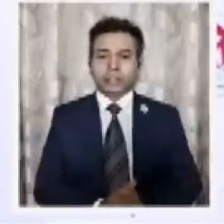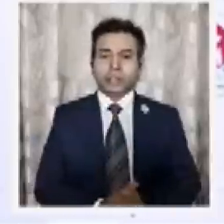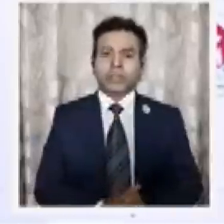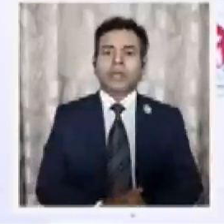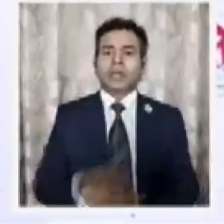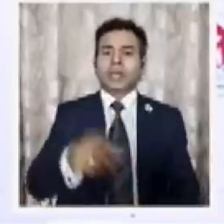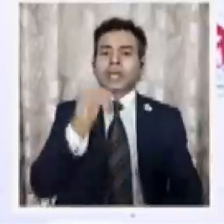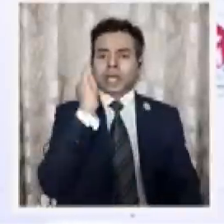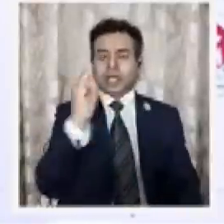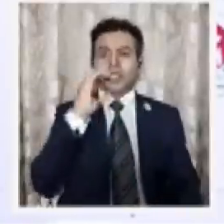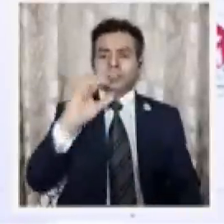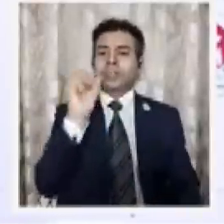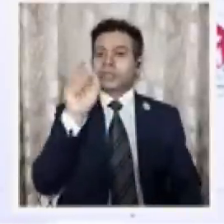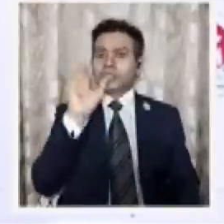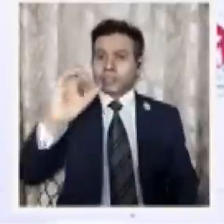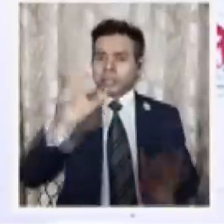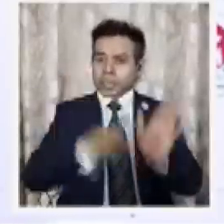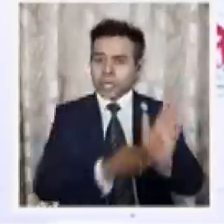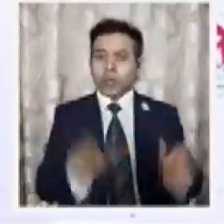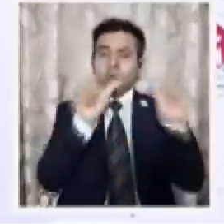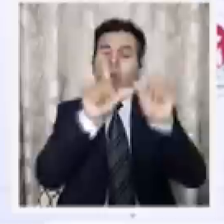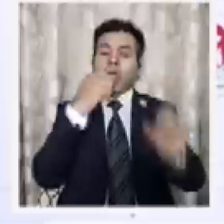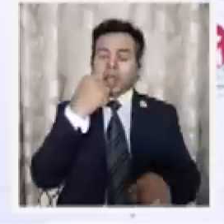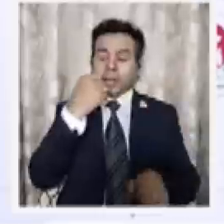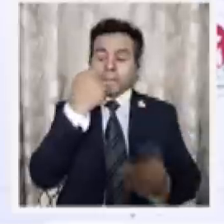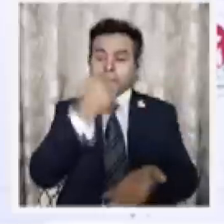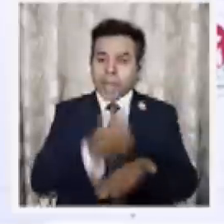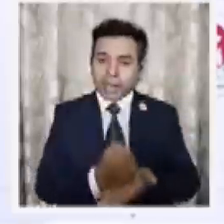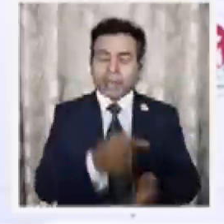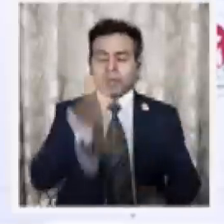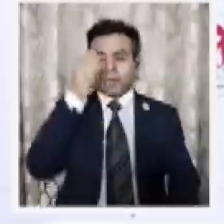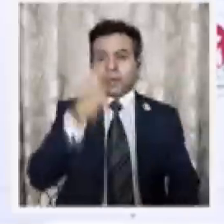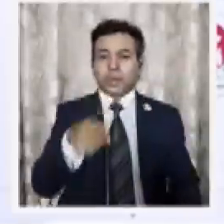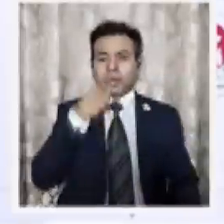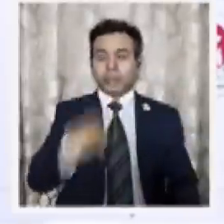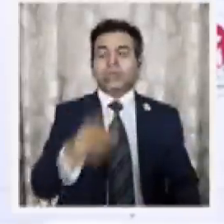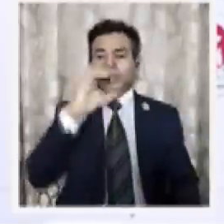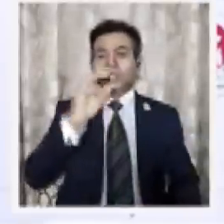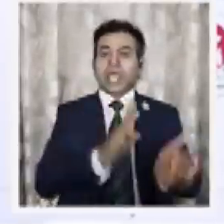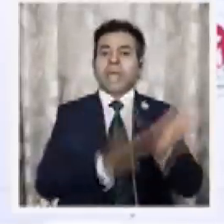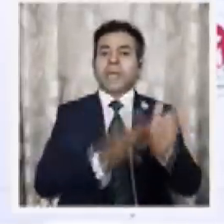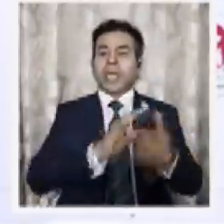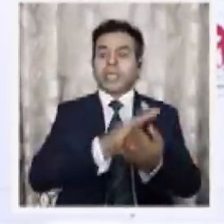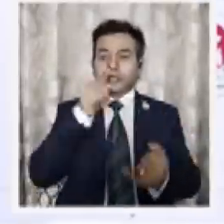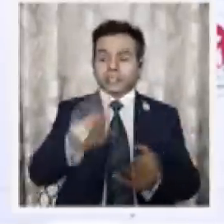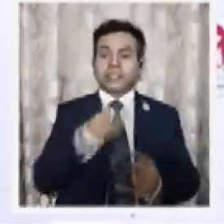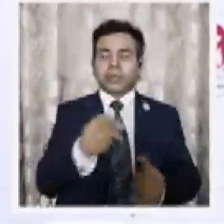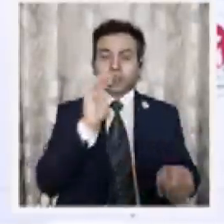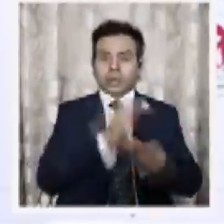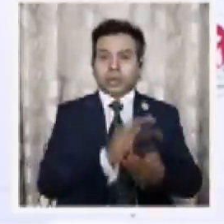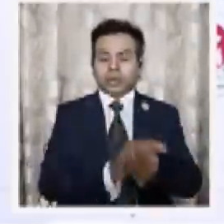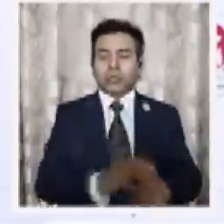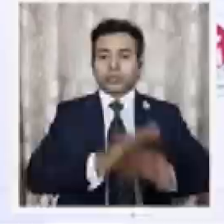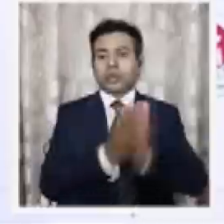962,473টি। এগুলো আইসিআর, ওয়ার্ল্ড ব্যাংক, ডিআরএস এবং সিএমএসডি সম্মিলিতভাবে এই